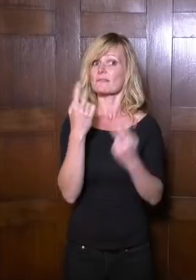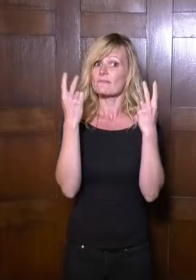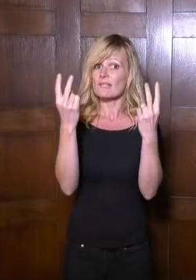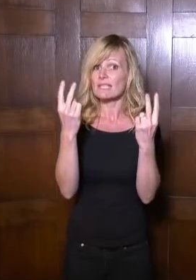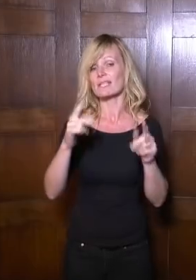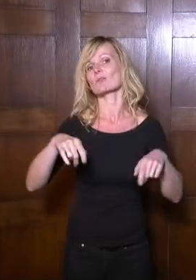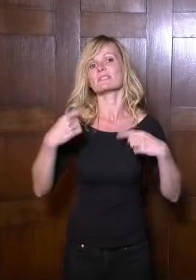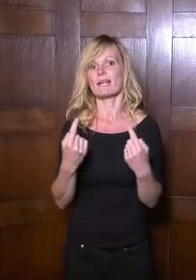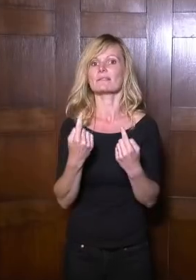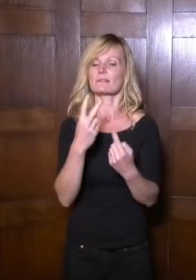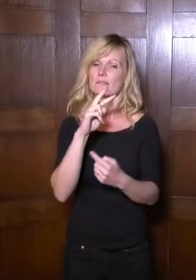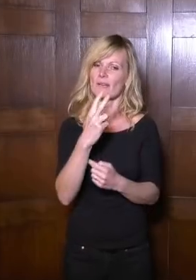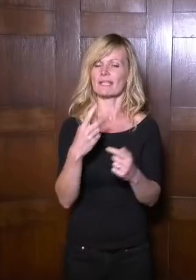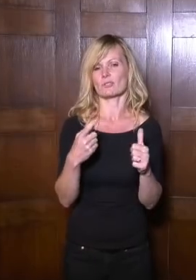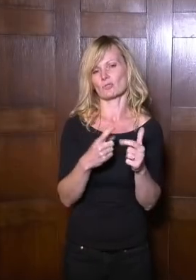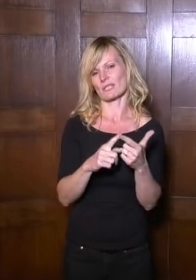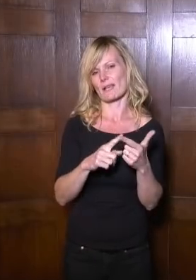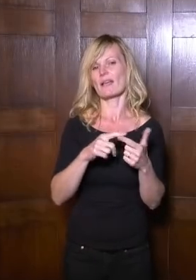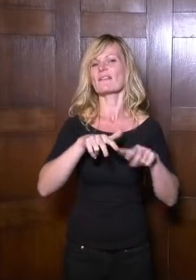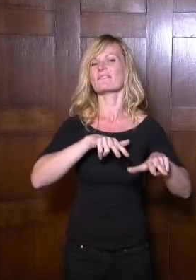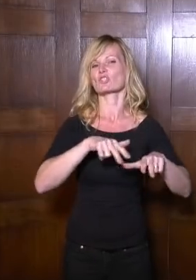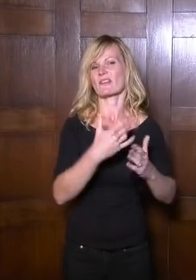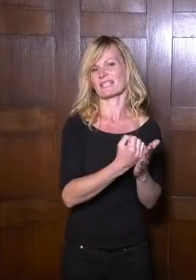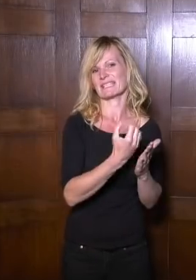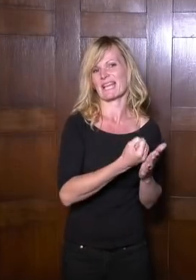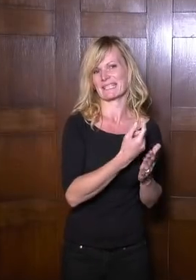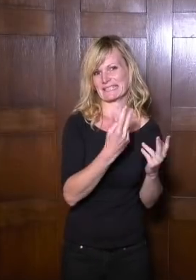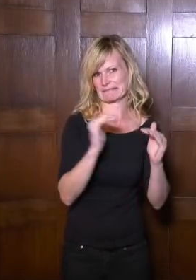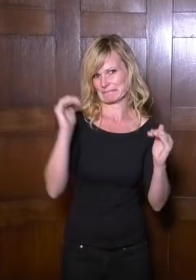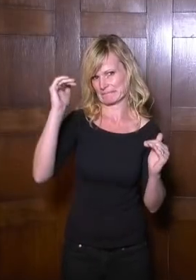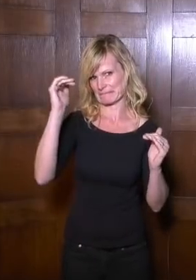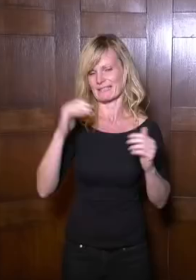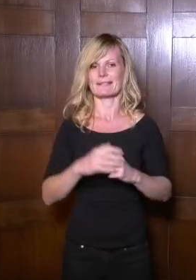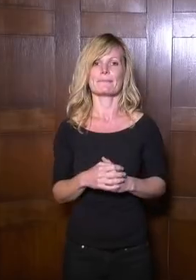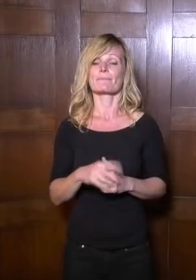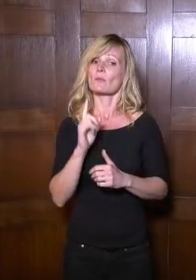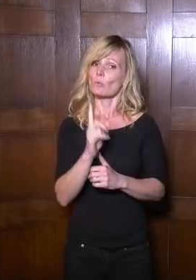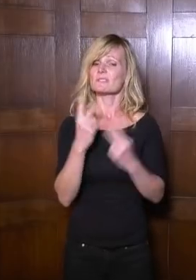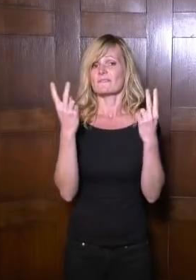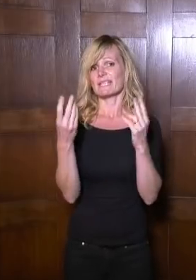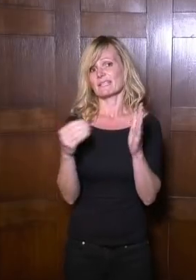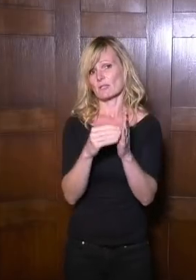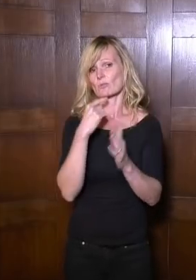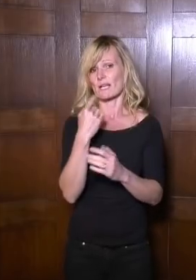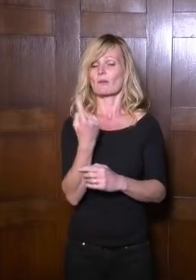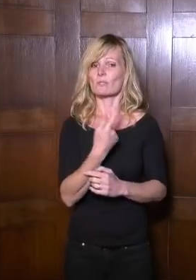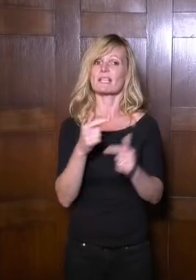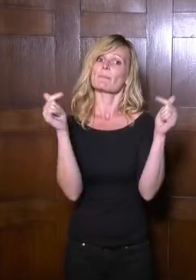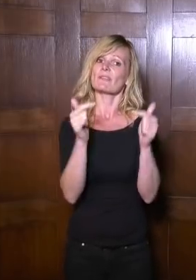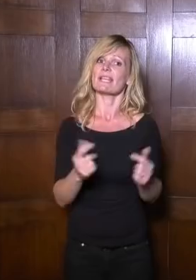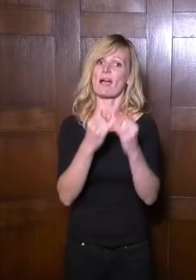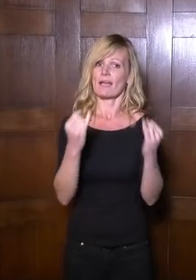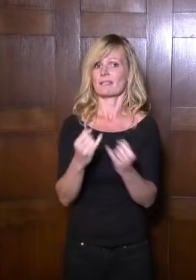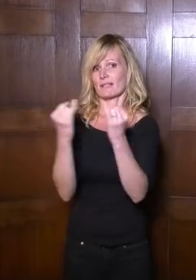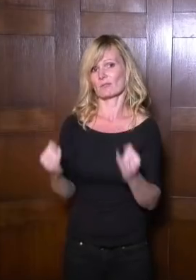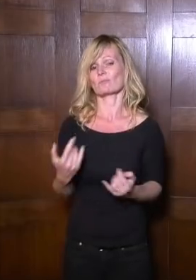die Wirtschaftlichkeit. Das muss man ganz deutlich sagen. Und eins ist mir noch wichtig, das sind unsere Pflegeeinrichtungen, weil die uns ja sehr viel Sorgen gemacht haben.